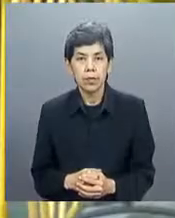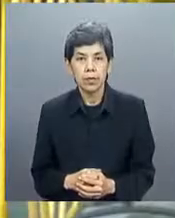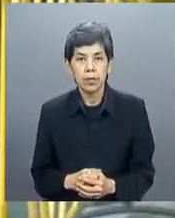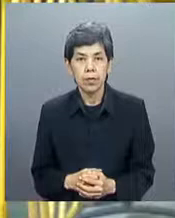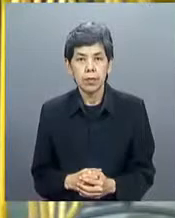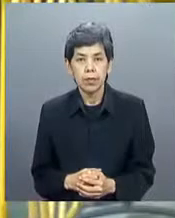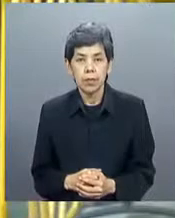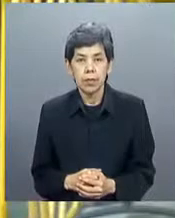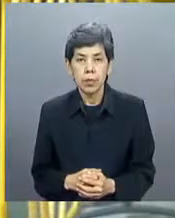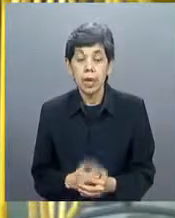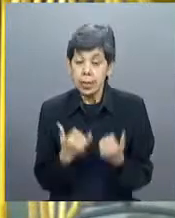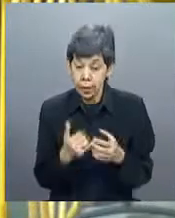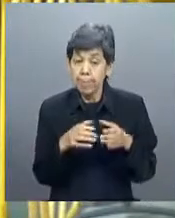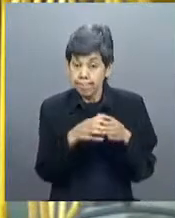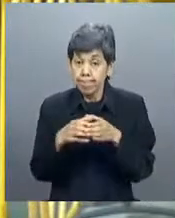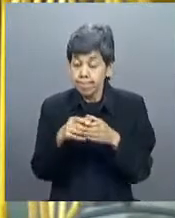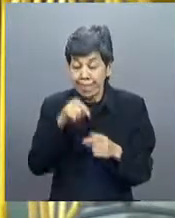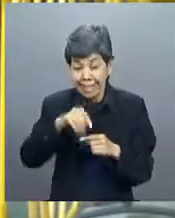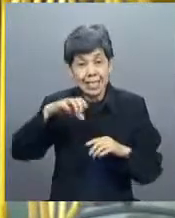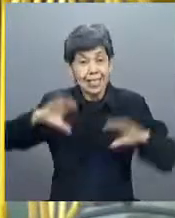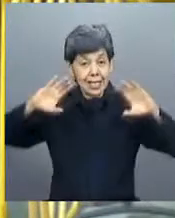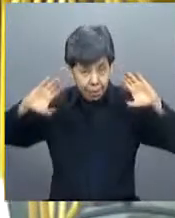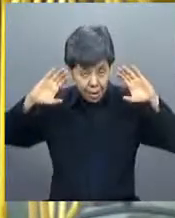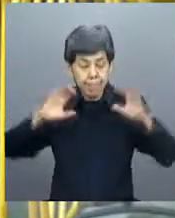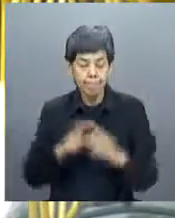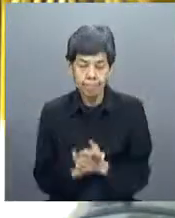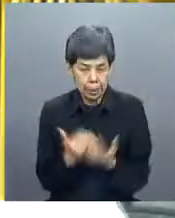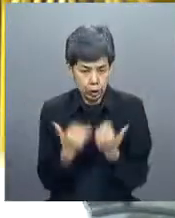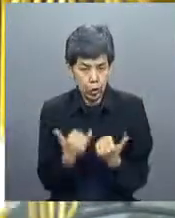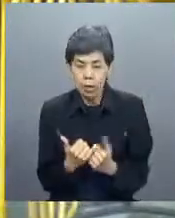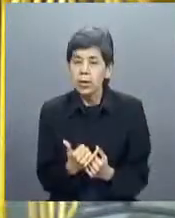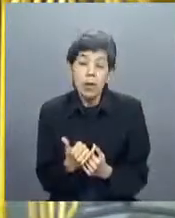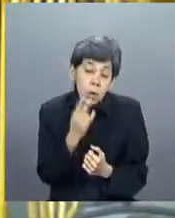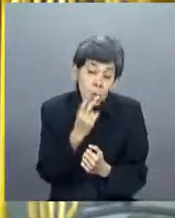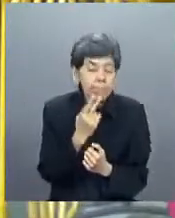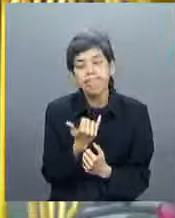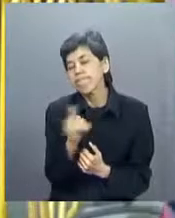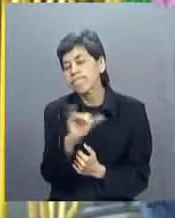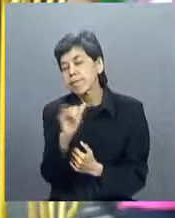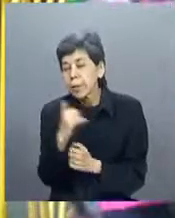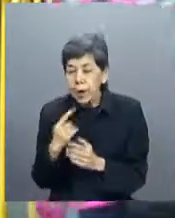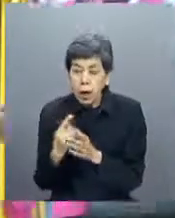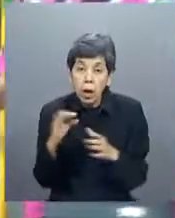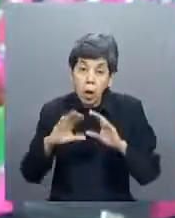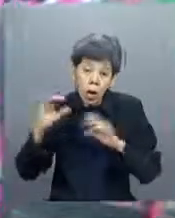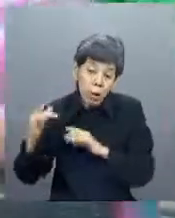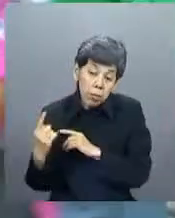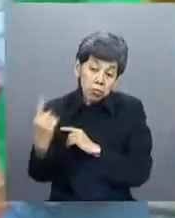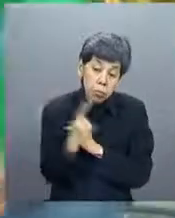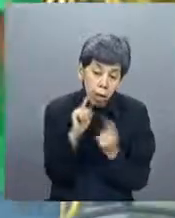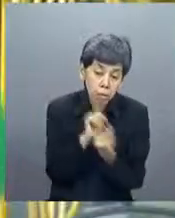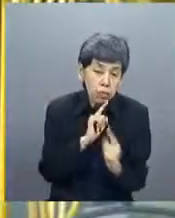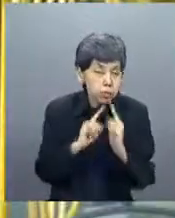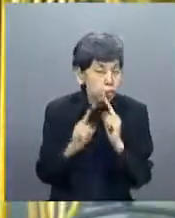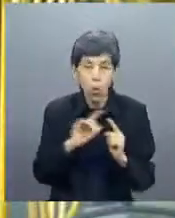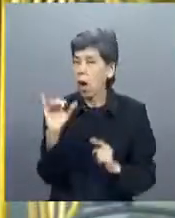ความเคลื่อนไหวล่าสุดที่ศูนย์รับเรื่องราวร้องทุกข์ของรัฐบาลตอนนี้ยังไม่มีความคืบหน้าว่ามีตัวแทนจากรัฐบาลมา